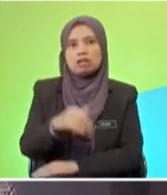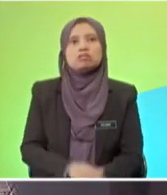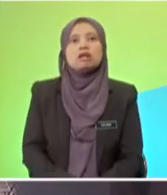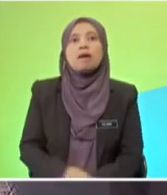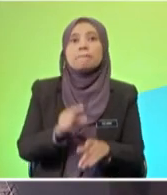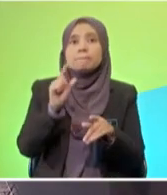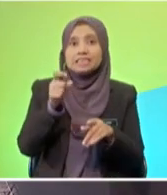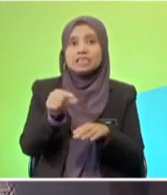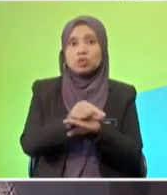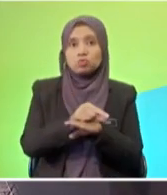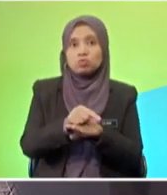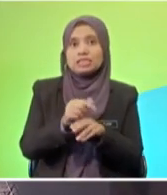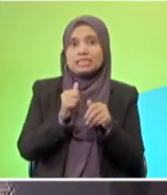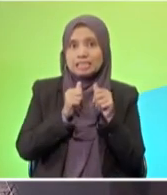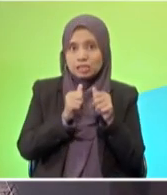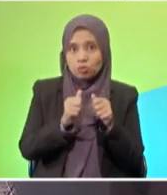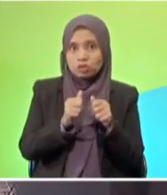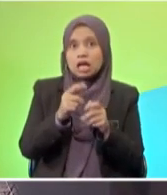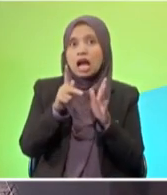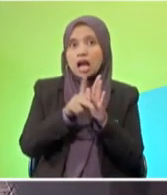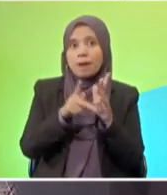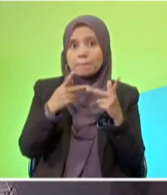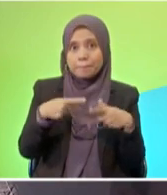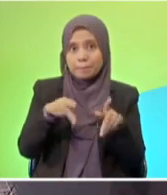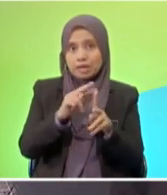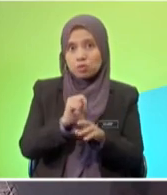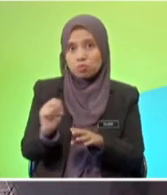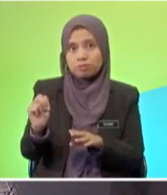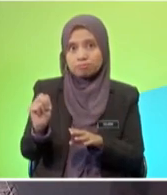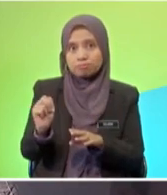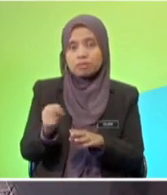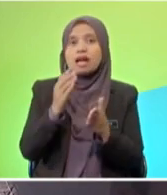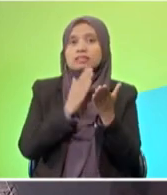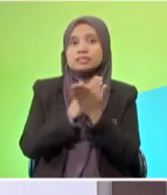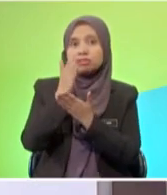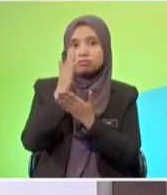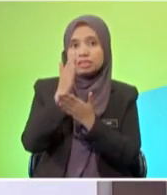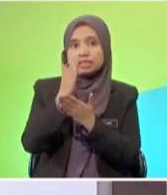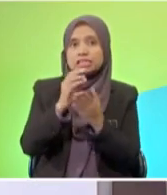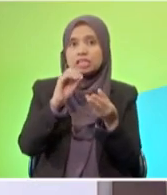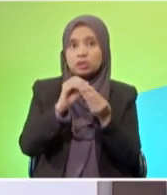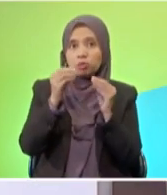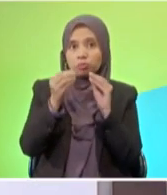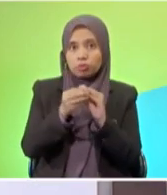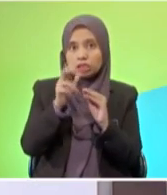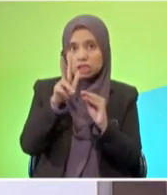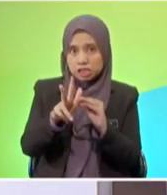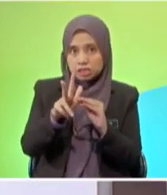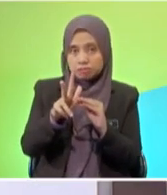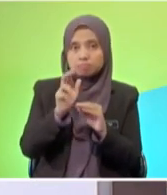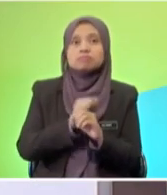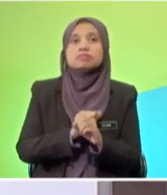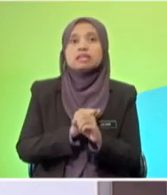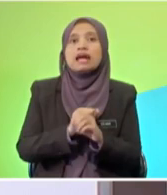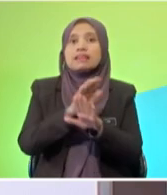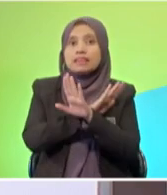air mengikut keperluan berpadu-pada gunakan air tersebut Oke seterusnya yang ketiga apa ada mengadak menggunakan air yang ketiga